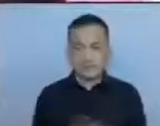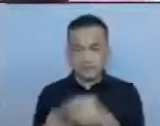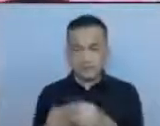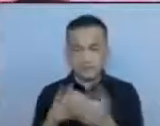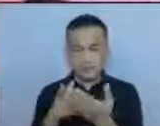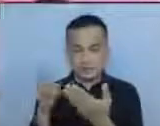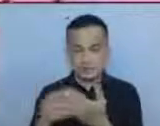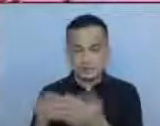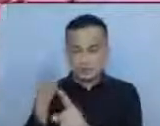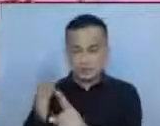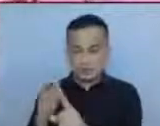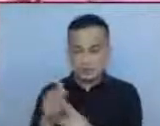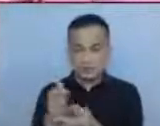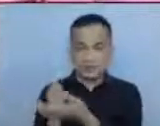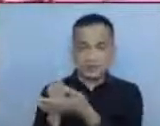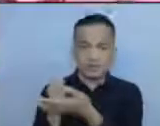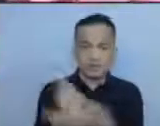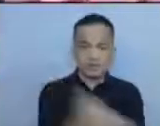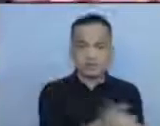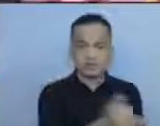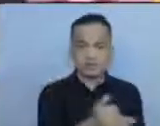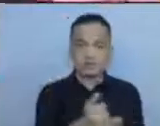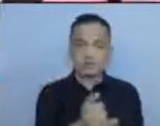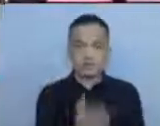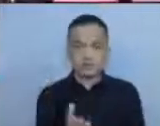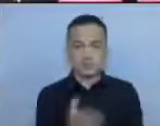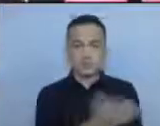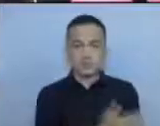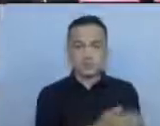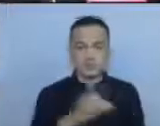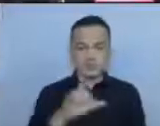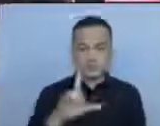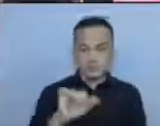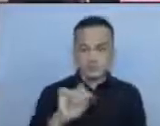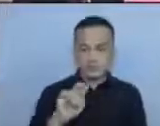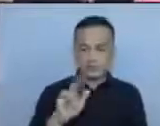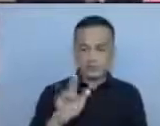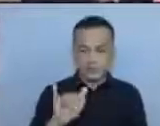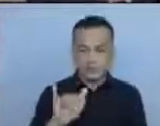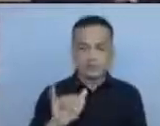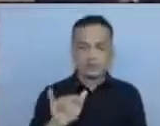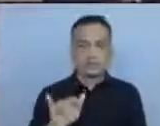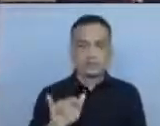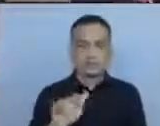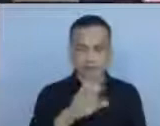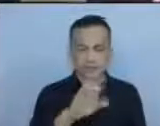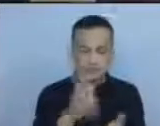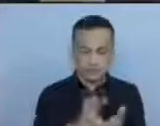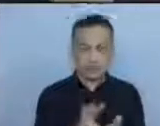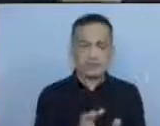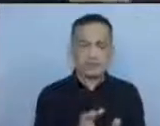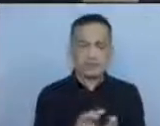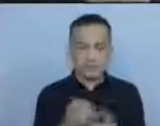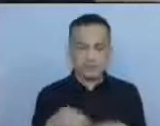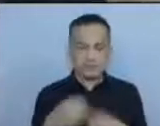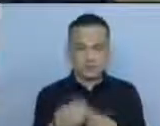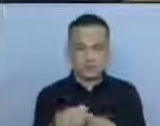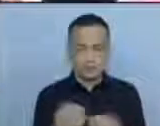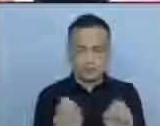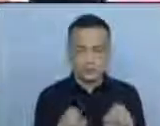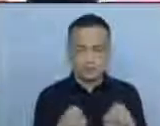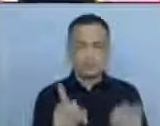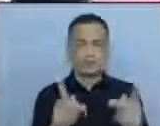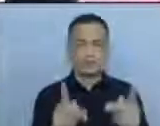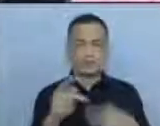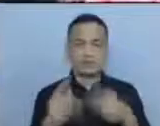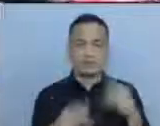naglalayon ding makatulong sa pagpapabuti ng literacy sa nasabing area of operation at makapagbigay na rin ng oportunidad sa mga residente